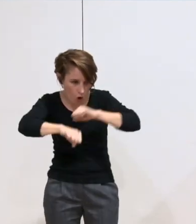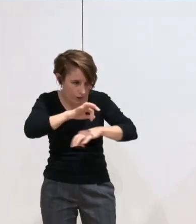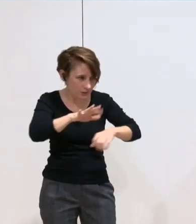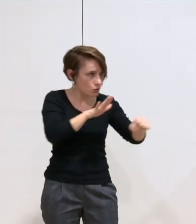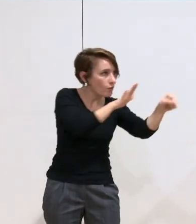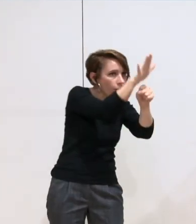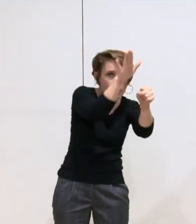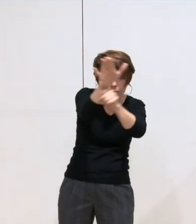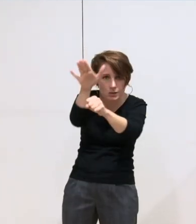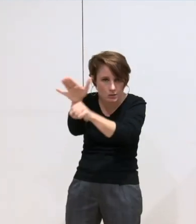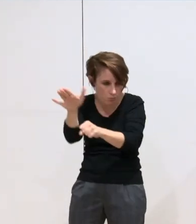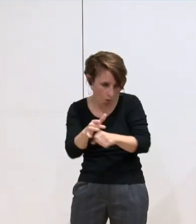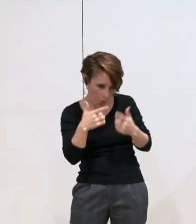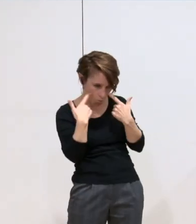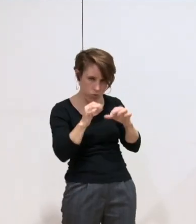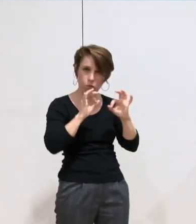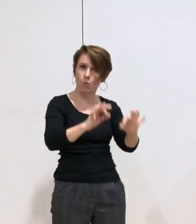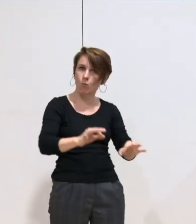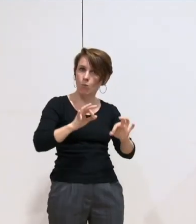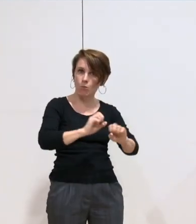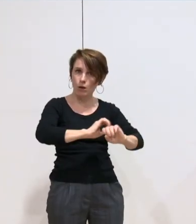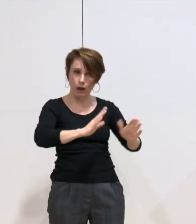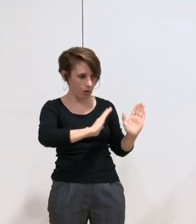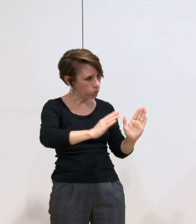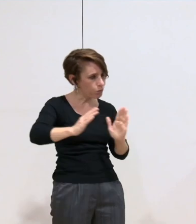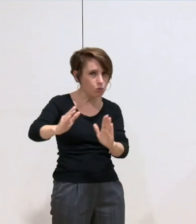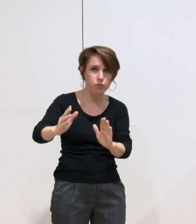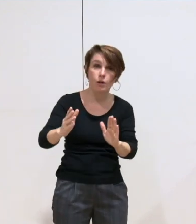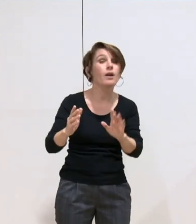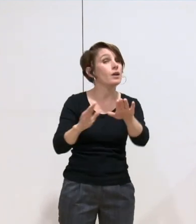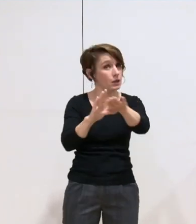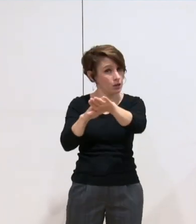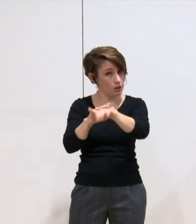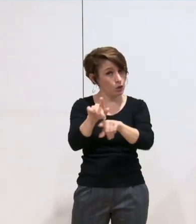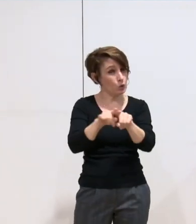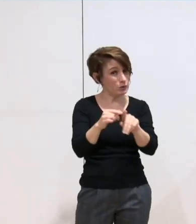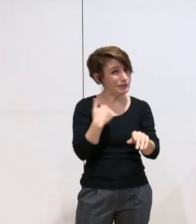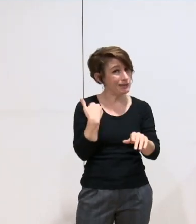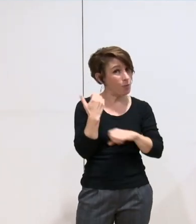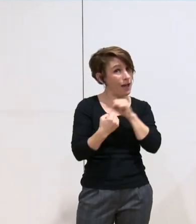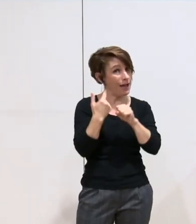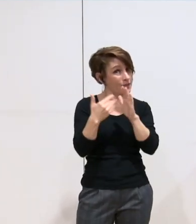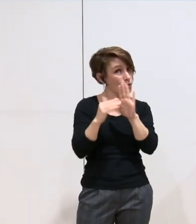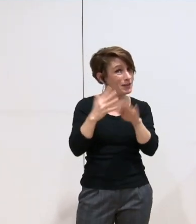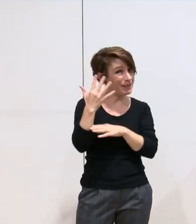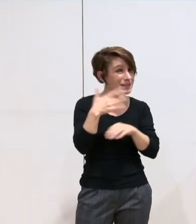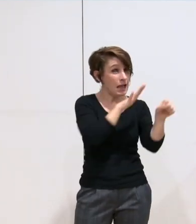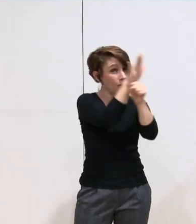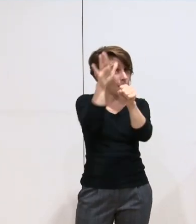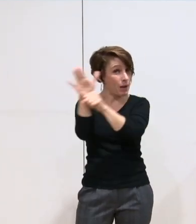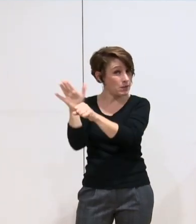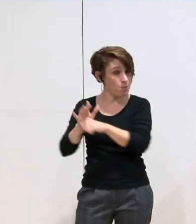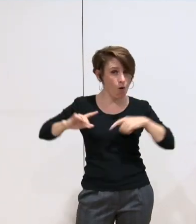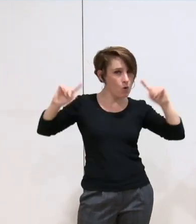qui, par ailleurs, ont largement baissé sur l'année 2015. Et